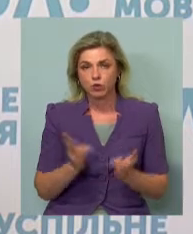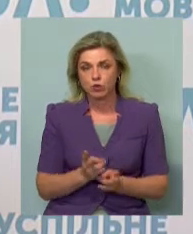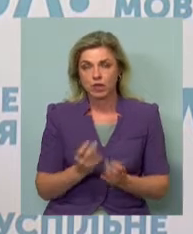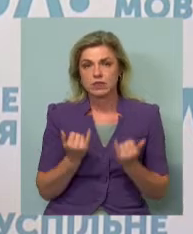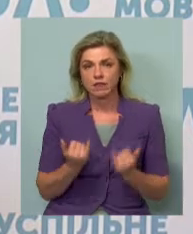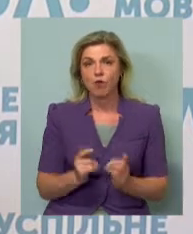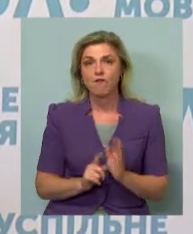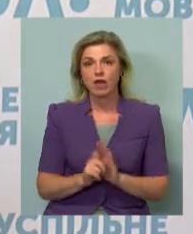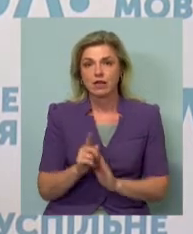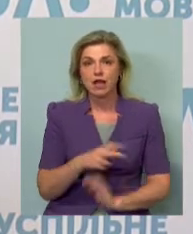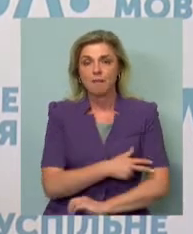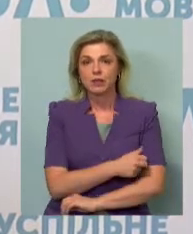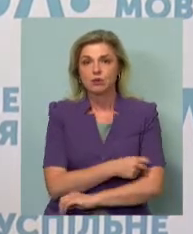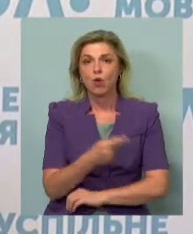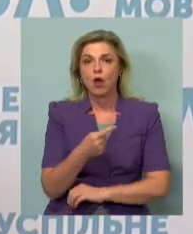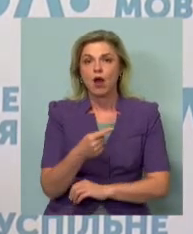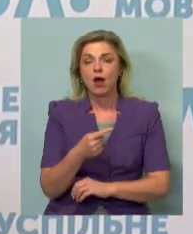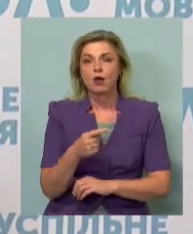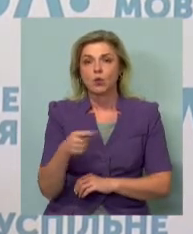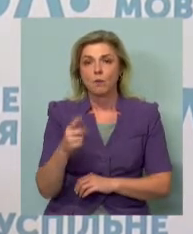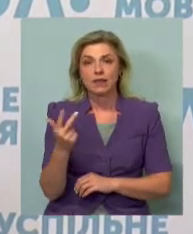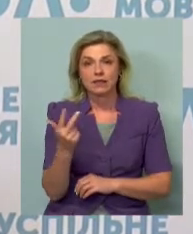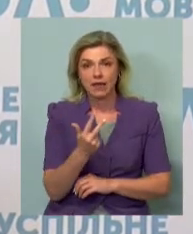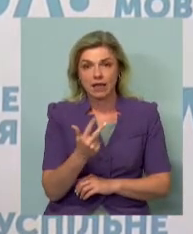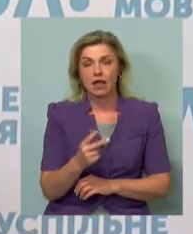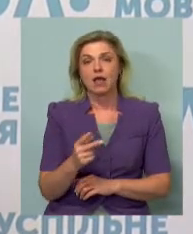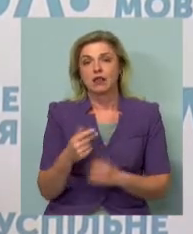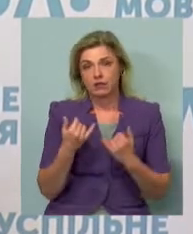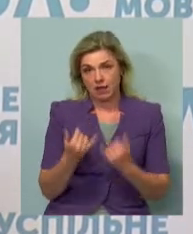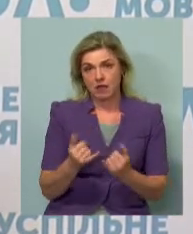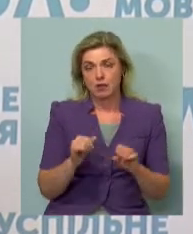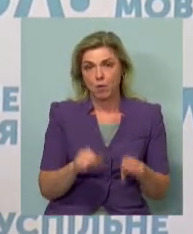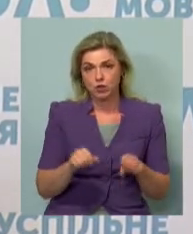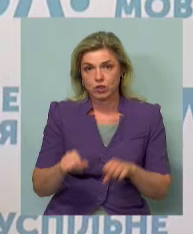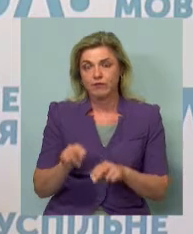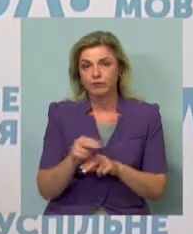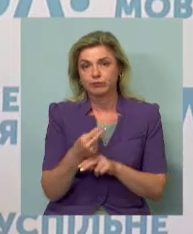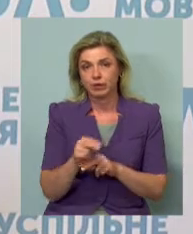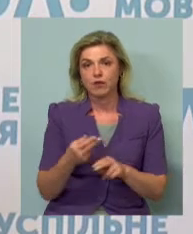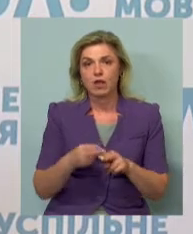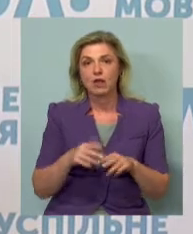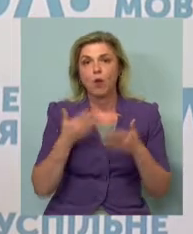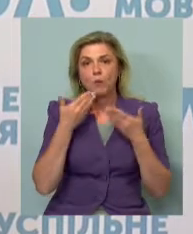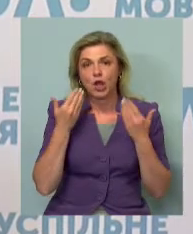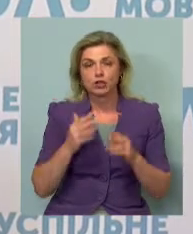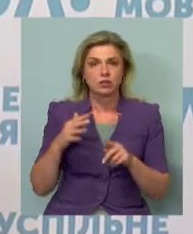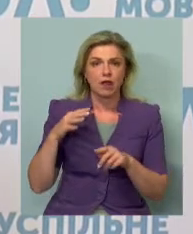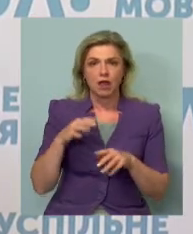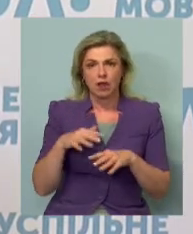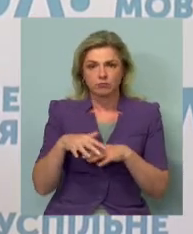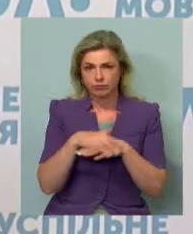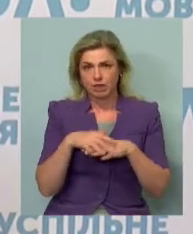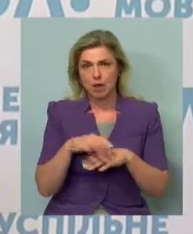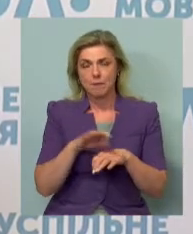введення міської лікарні номер 3, яка дасть нам можливість скоригувати ці потоки пацієнтів для того, щоб